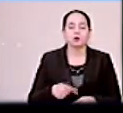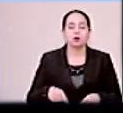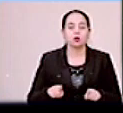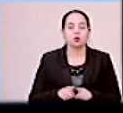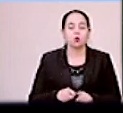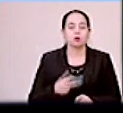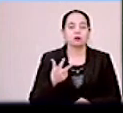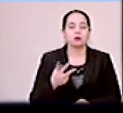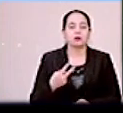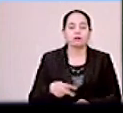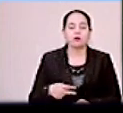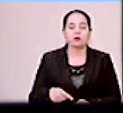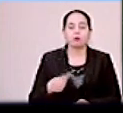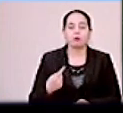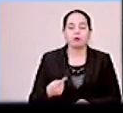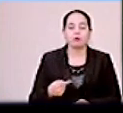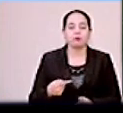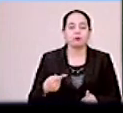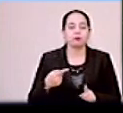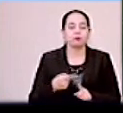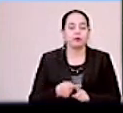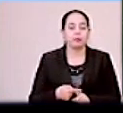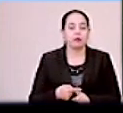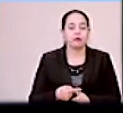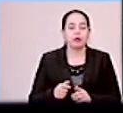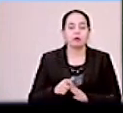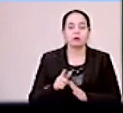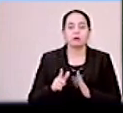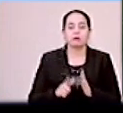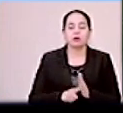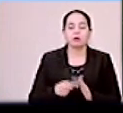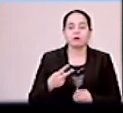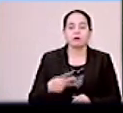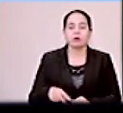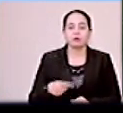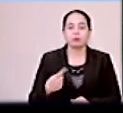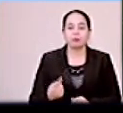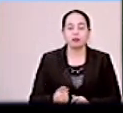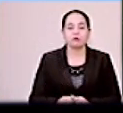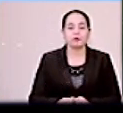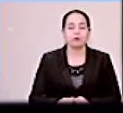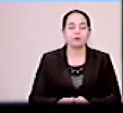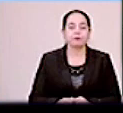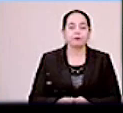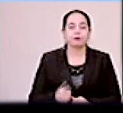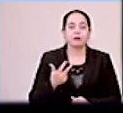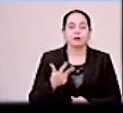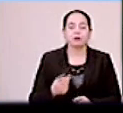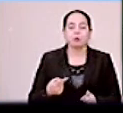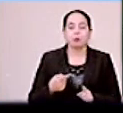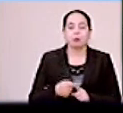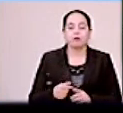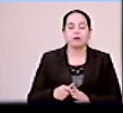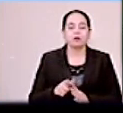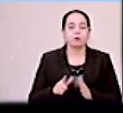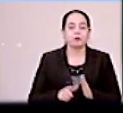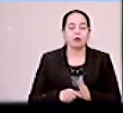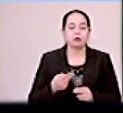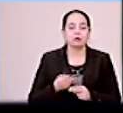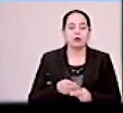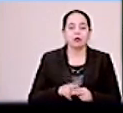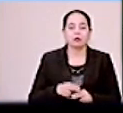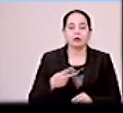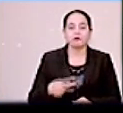есть 3 21 прибавляем 17 21. 3 прибавляем 17 –